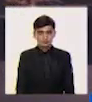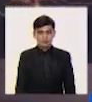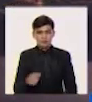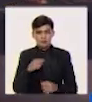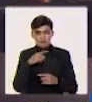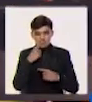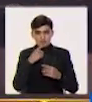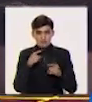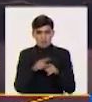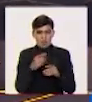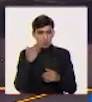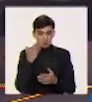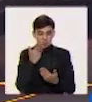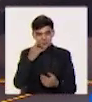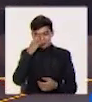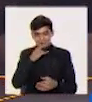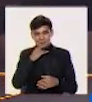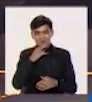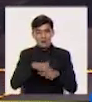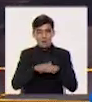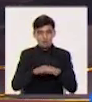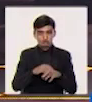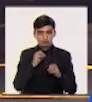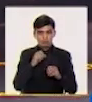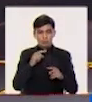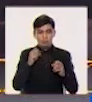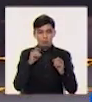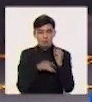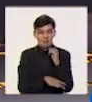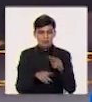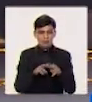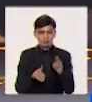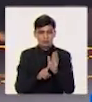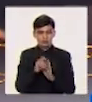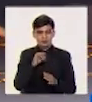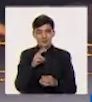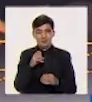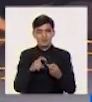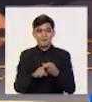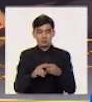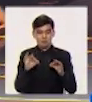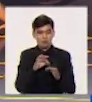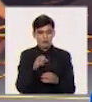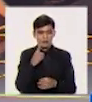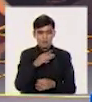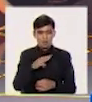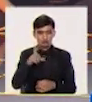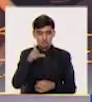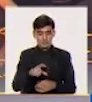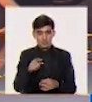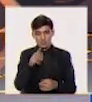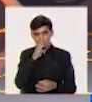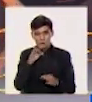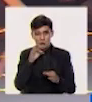Айтудың өзі оңай емес. Қазақстан халқы кедейленіп барады. Коронавирустың кесірінен 1 миллионнан астам адамның табысы